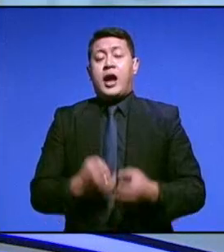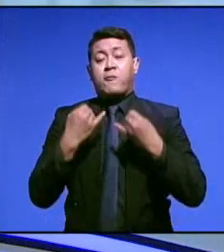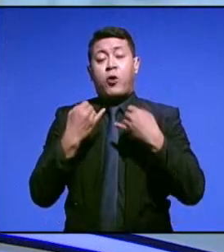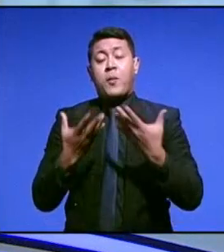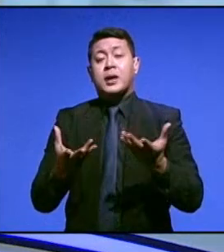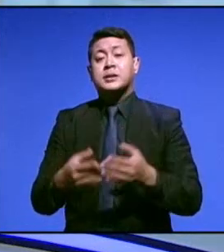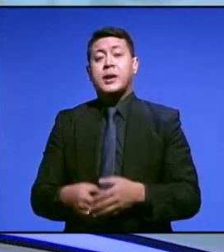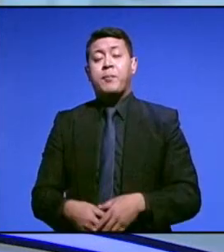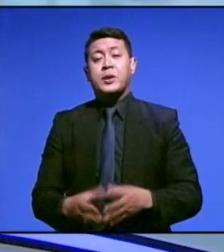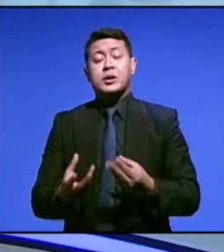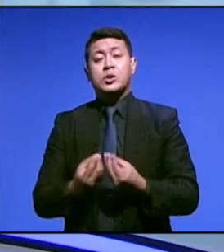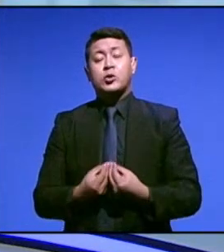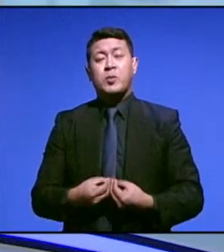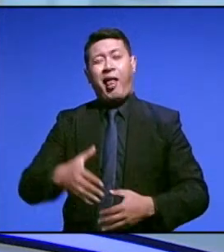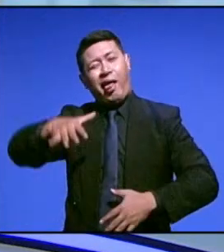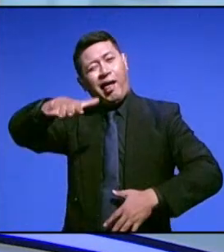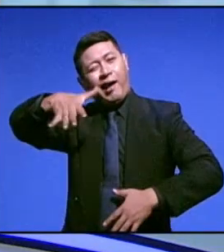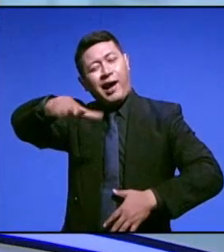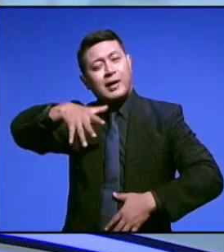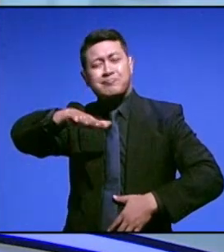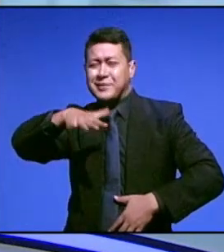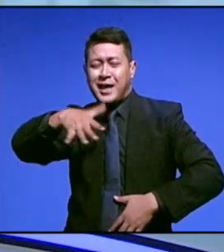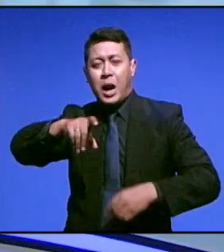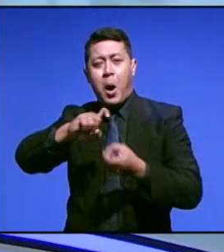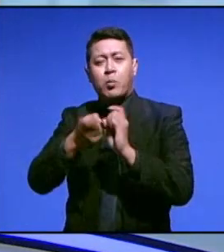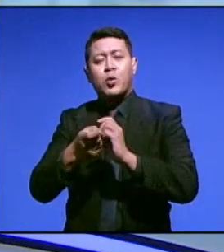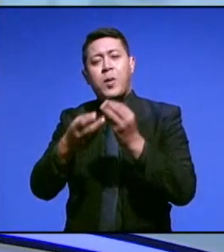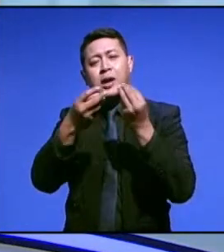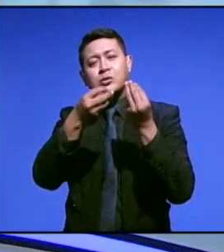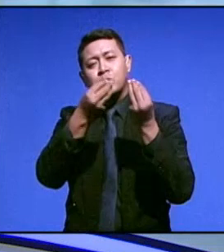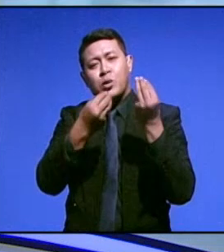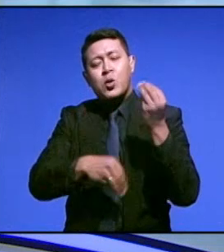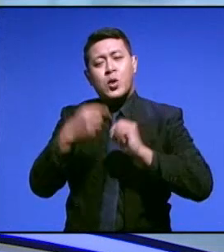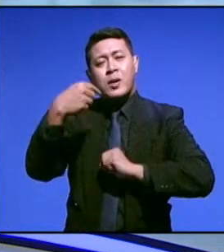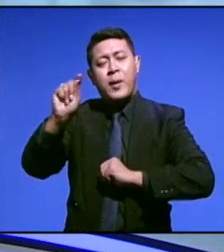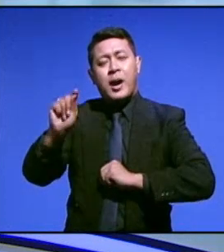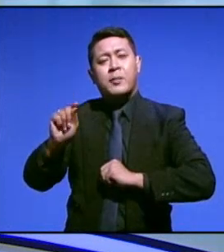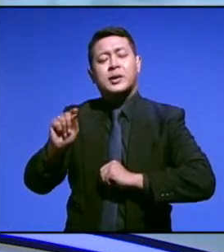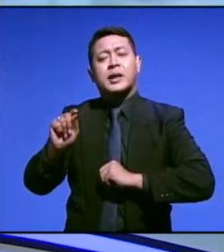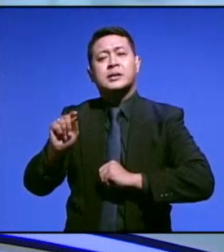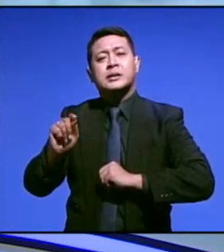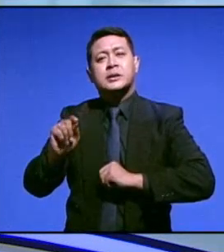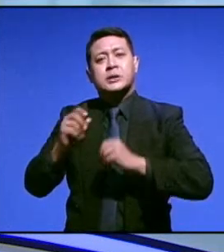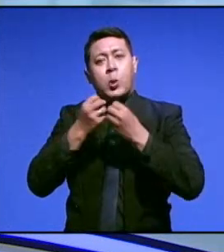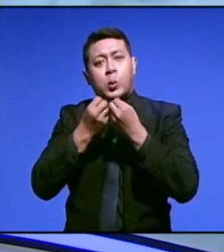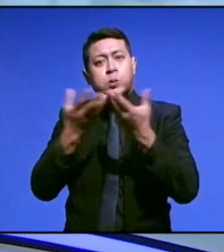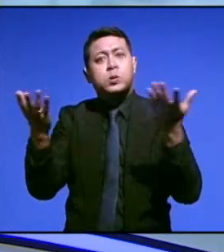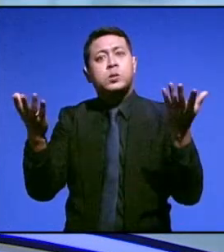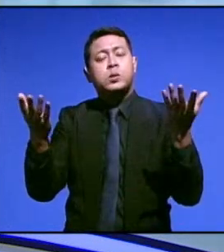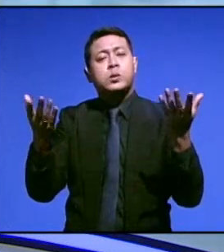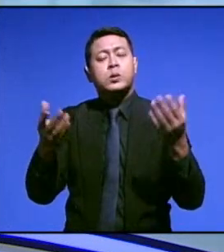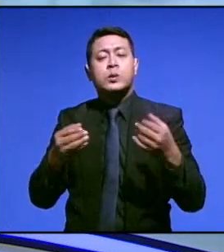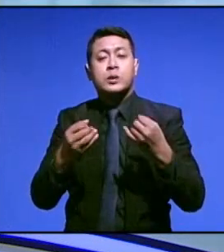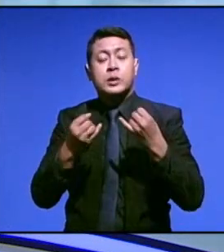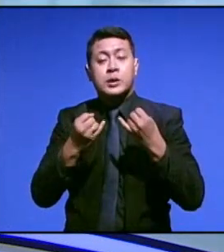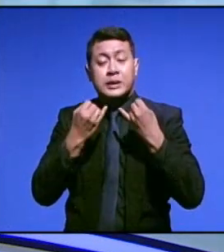ini selanjutnya pemirsa sejumlah prediksi terkait kemungkinan perubahan susunan Kabinet Indonesia maju santer berhembus isu